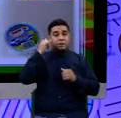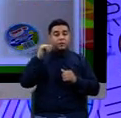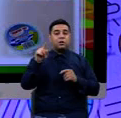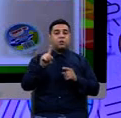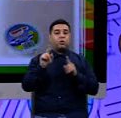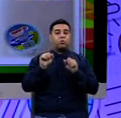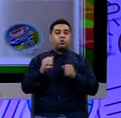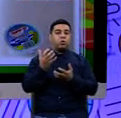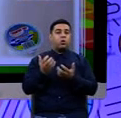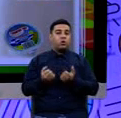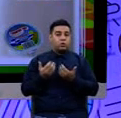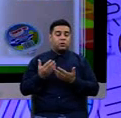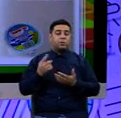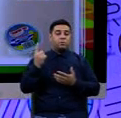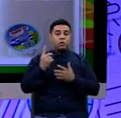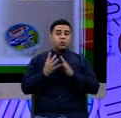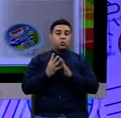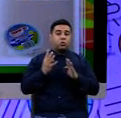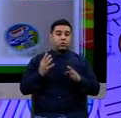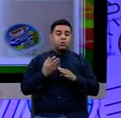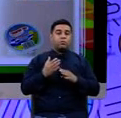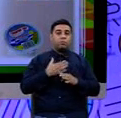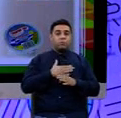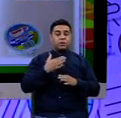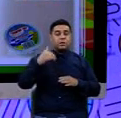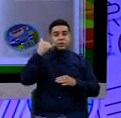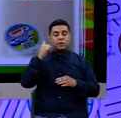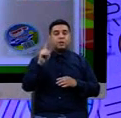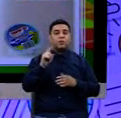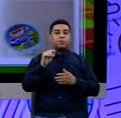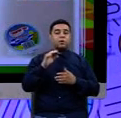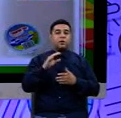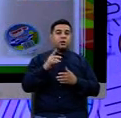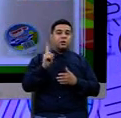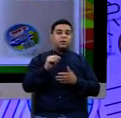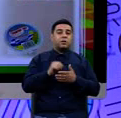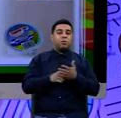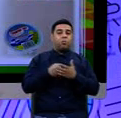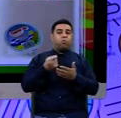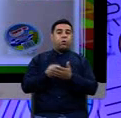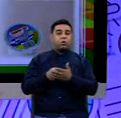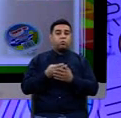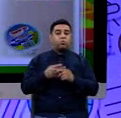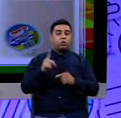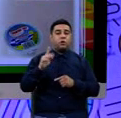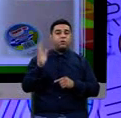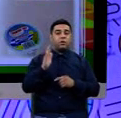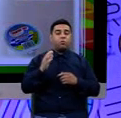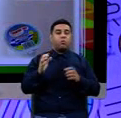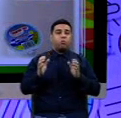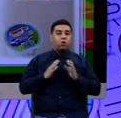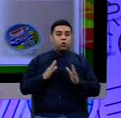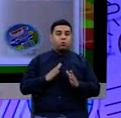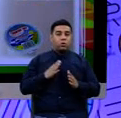Sigirdan nimalar olinadi? Birinchi navbatda biz sigirni nima uchun boqamiz? Uning vitaminlarga boy